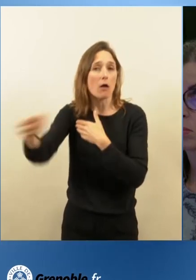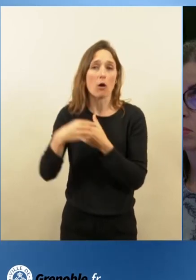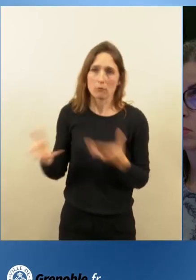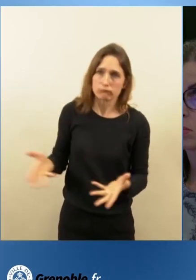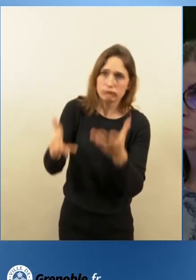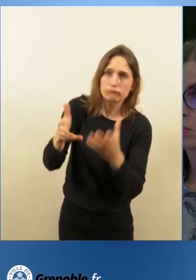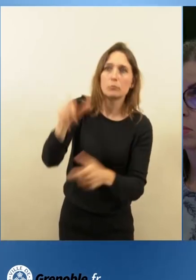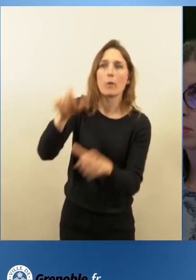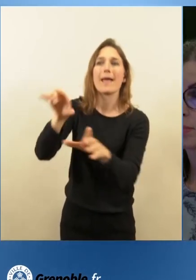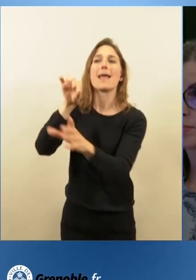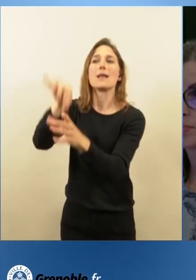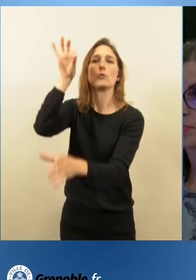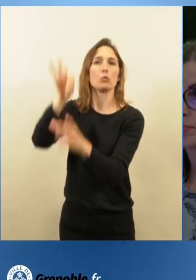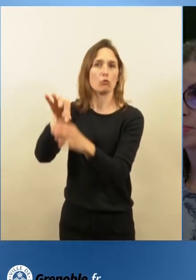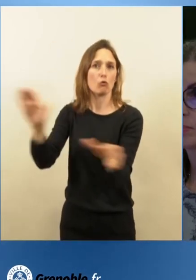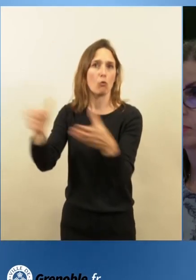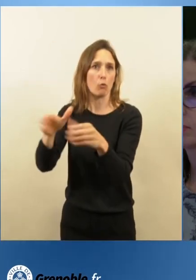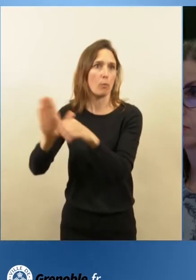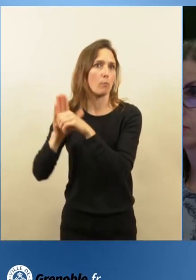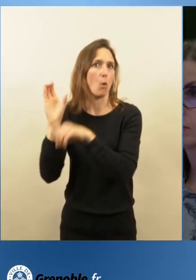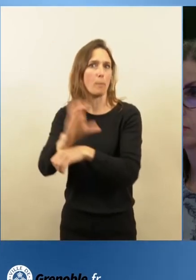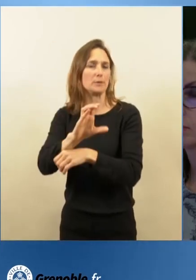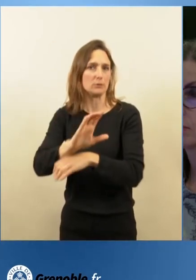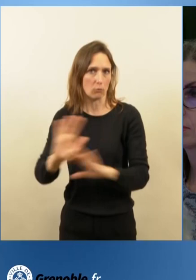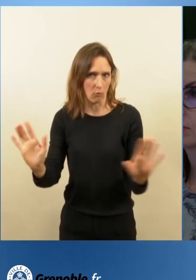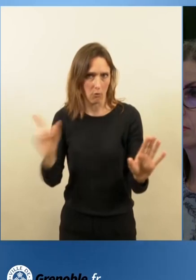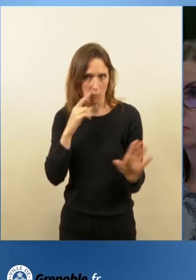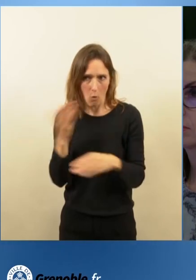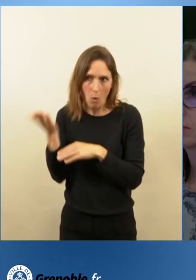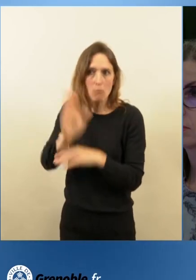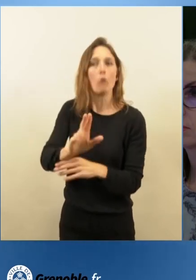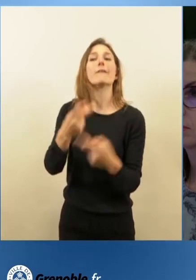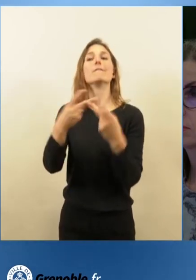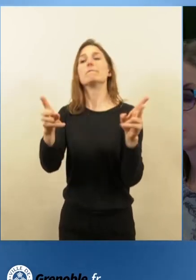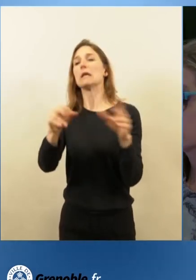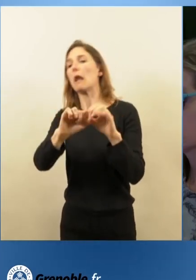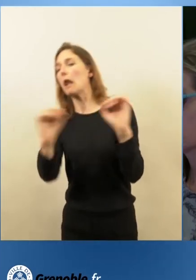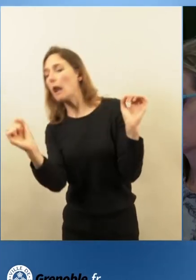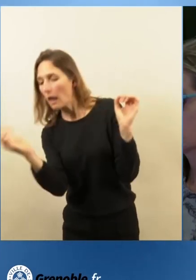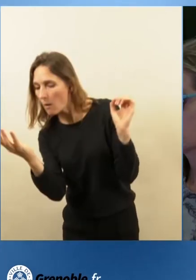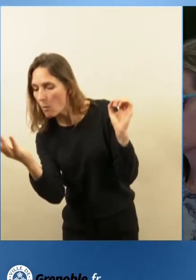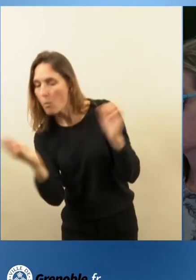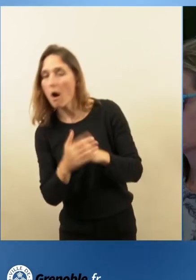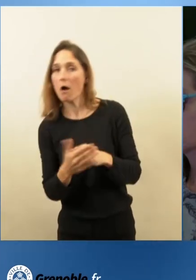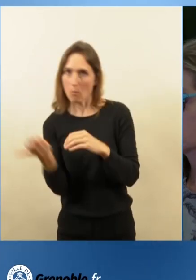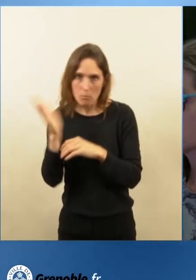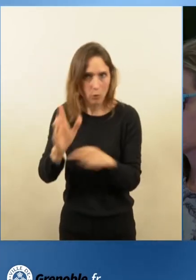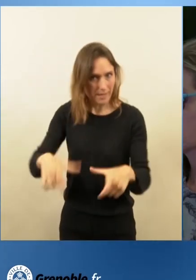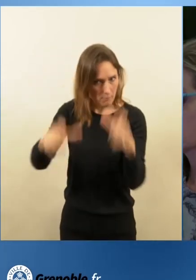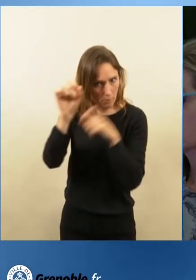quelques-unes des réalités de la ville par rapport à vos objectifs qu'on lui montre cet immeuble